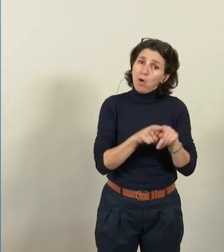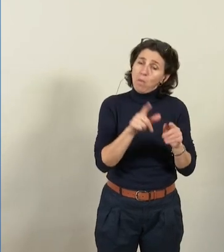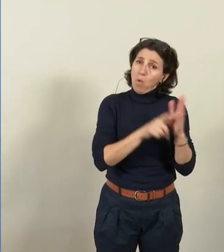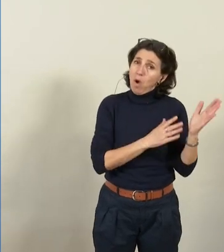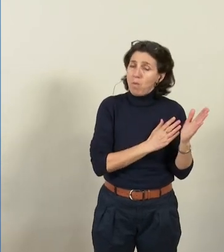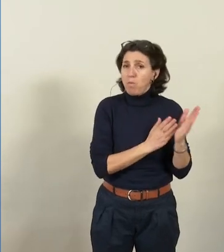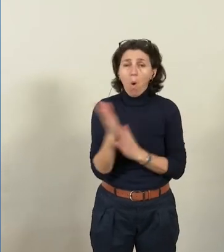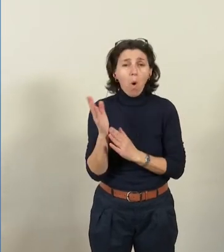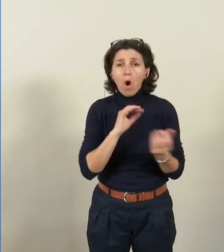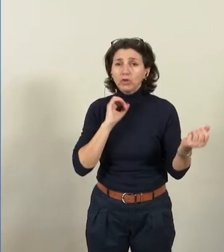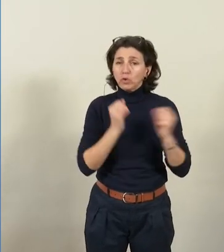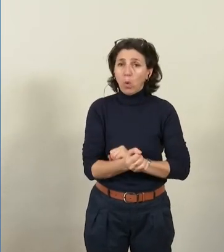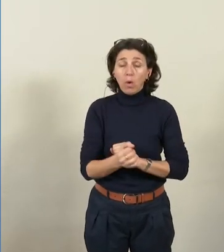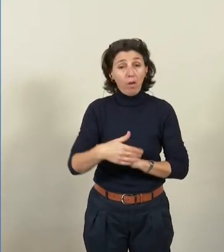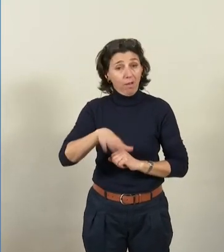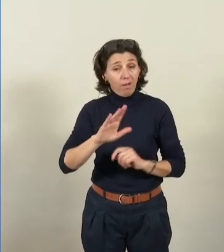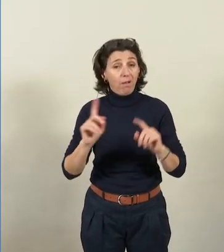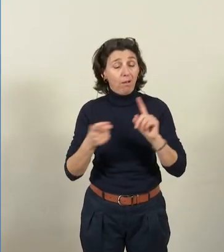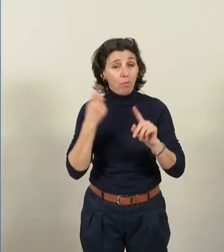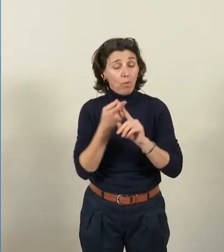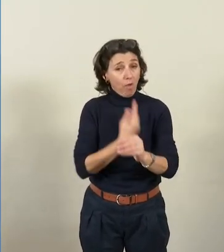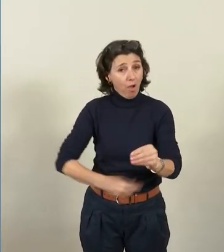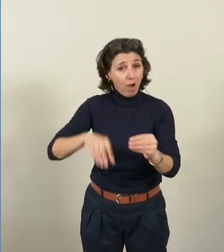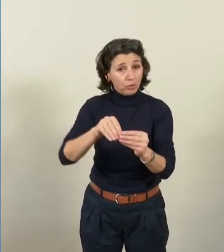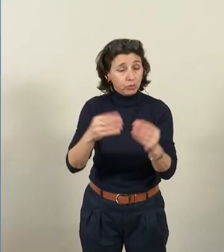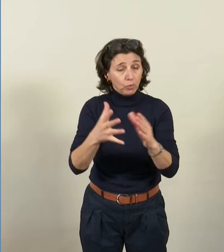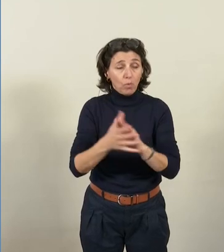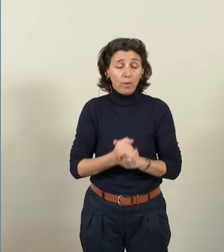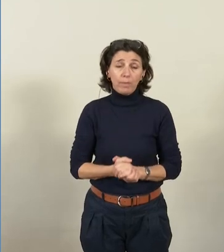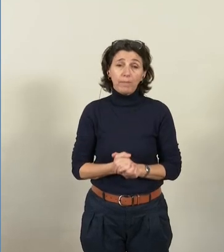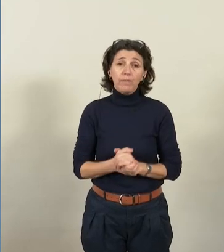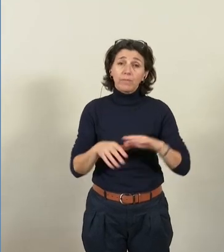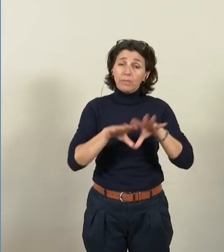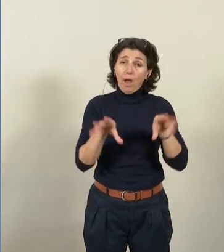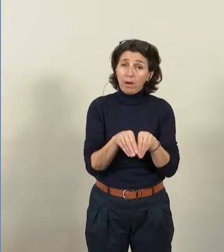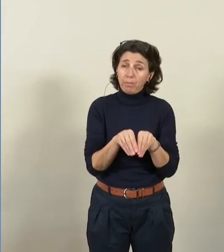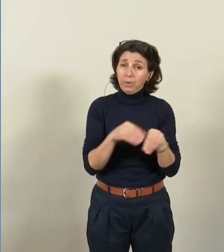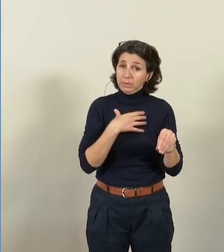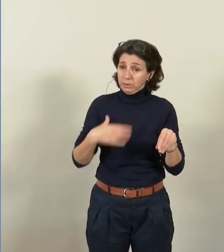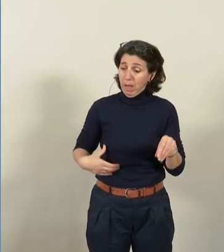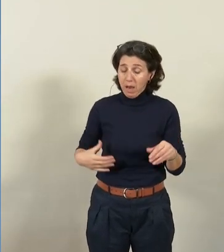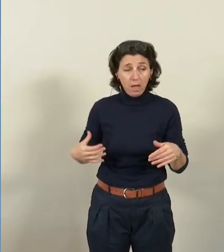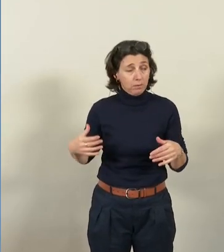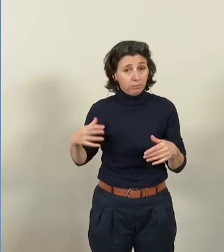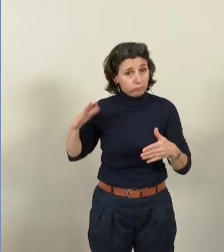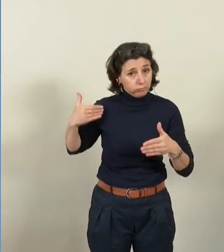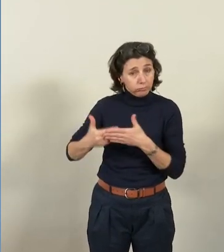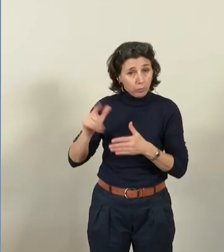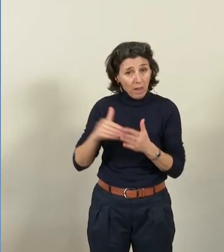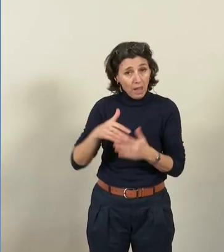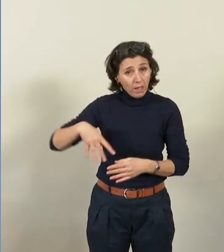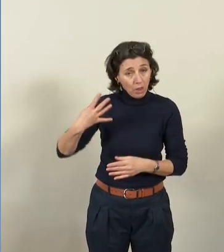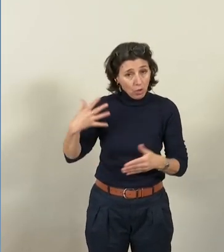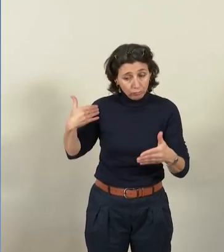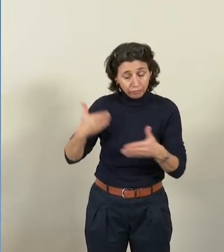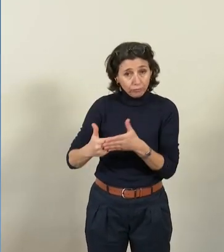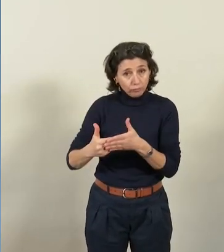d'ailleurs de souligner que euh l'équipe municipale depuis 2014 a continuer à développer le logement social rappelons